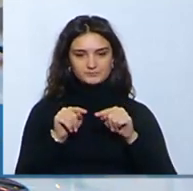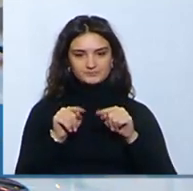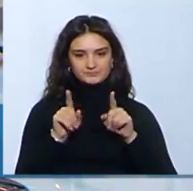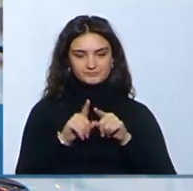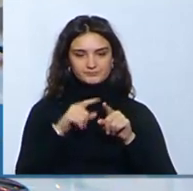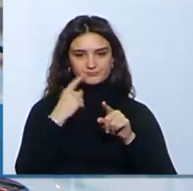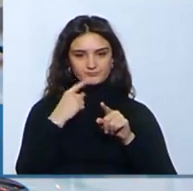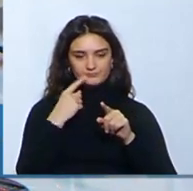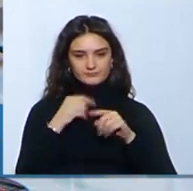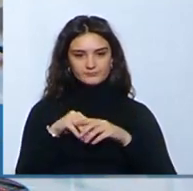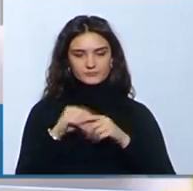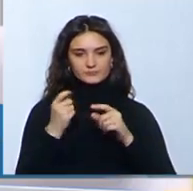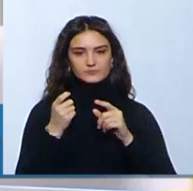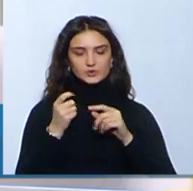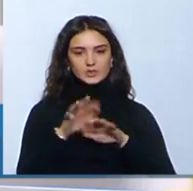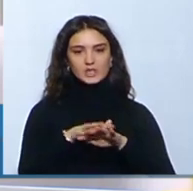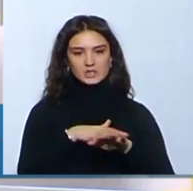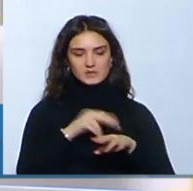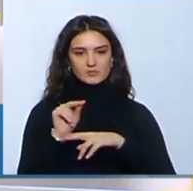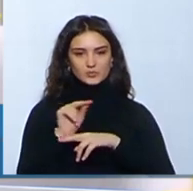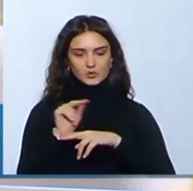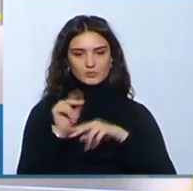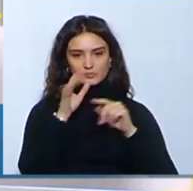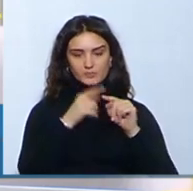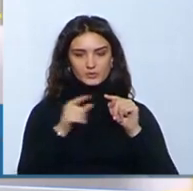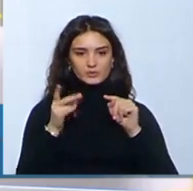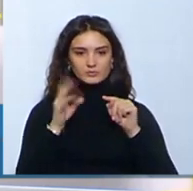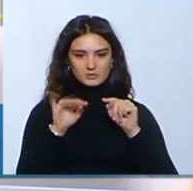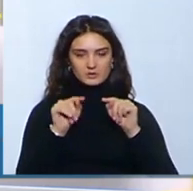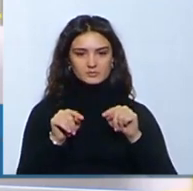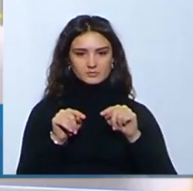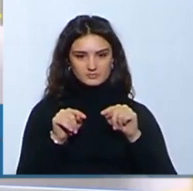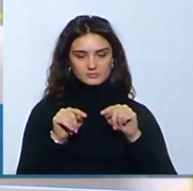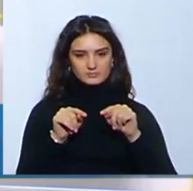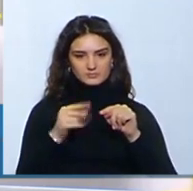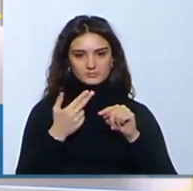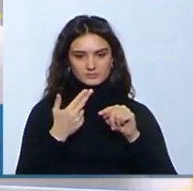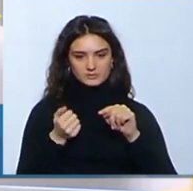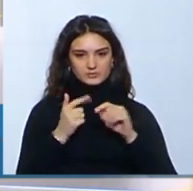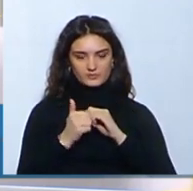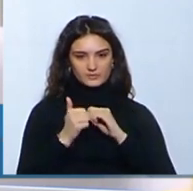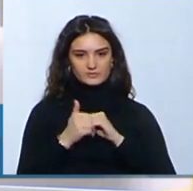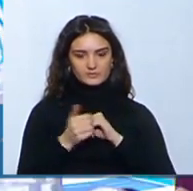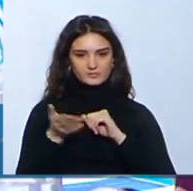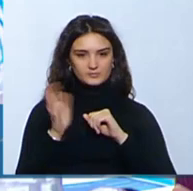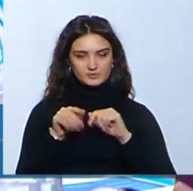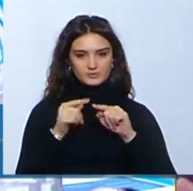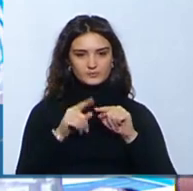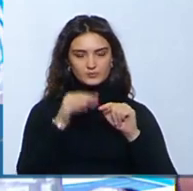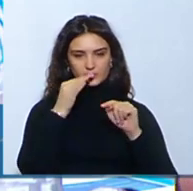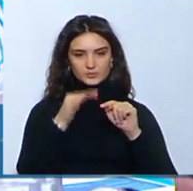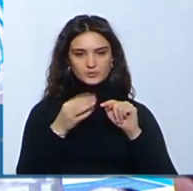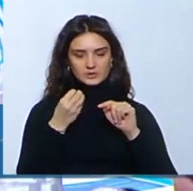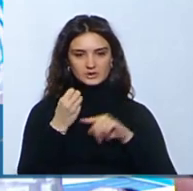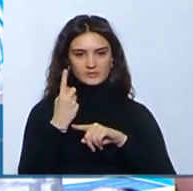ასე ვთქვათ, ცოტა ხანგრძლივია მკურნალობის პერიოდი, მაგრამ მოთმინებას მოითხოვს. დიახ, ყოველთვის. მოდით